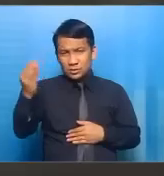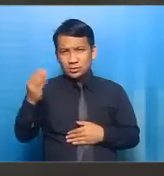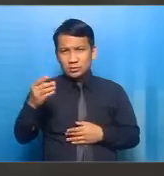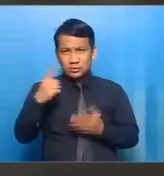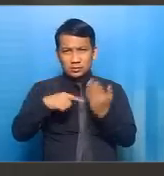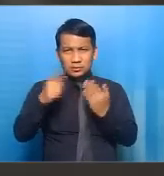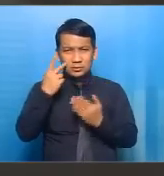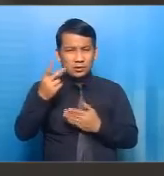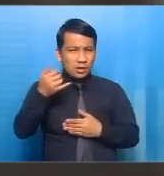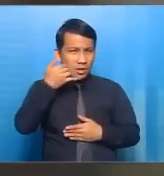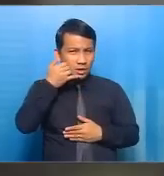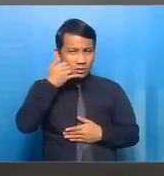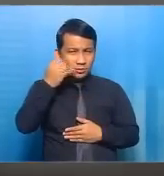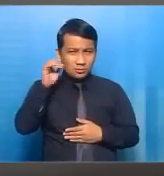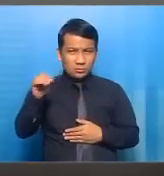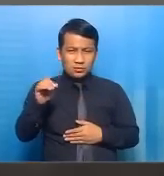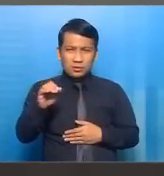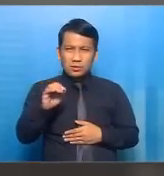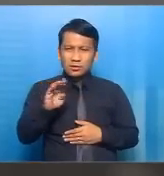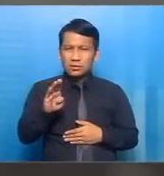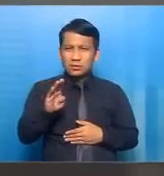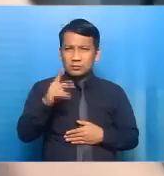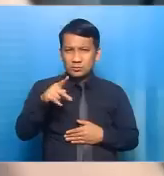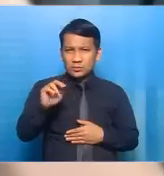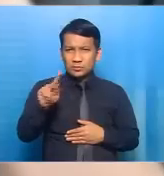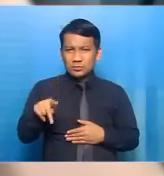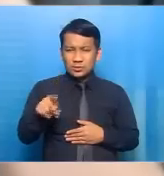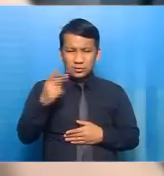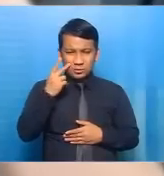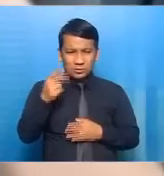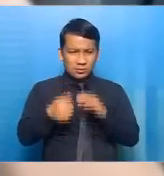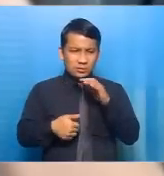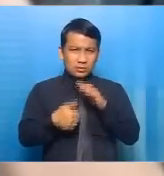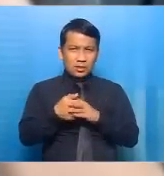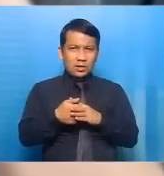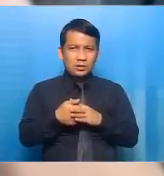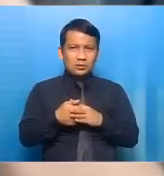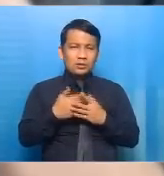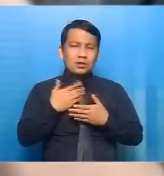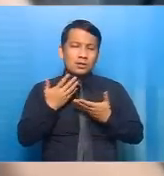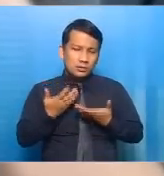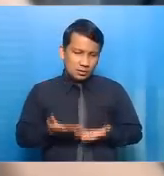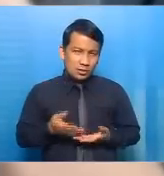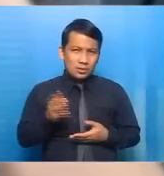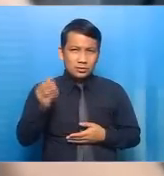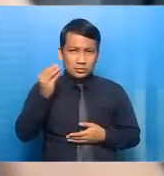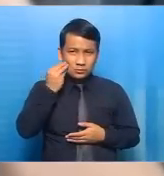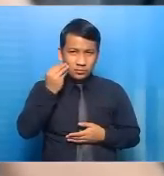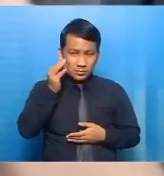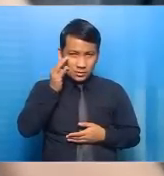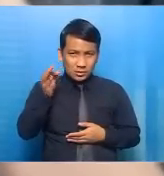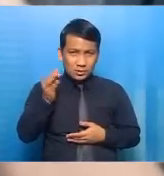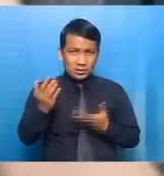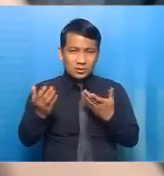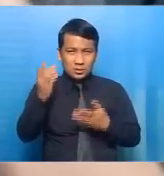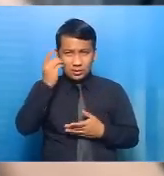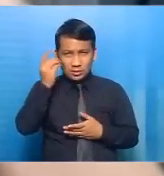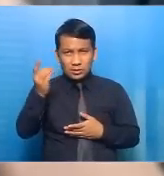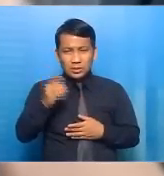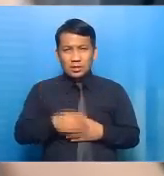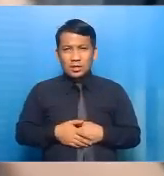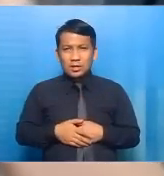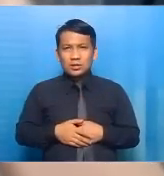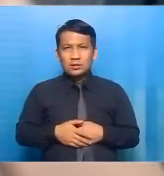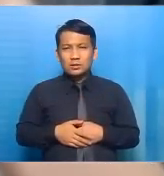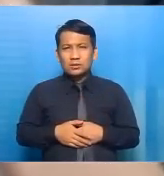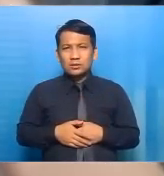Agad naman namin tinawagan ang Obando Bulacan PNP. Dito, nakahinga na maluwag si Marie France at si Danilo.